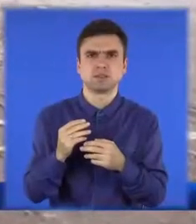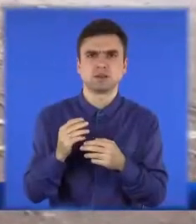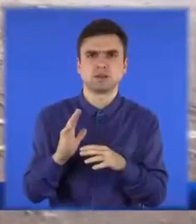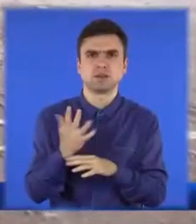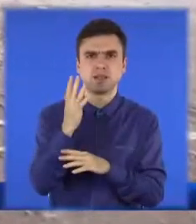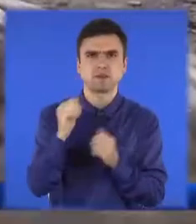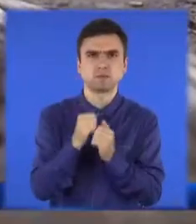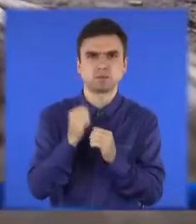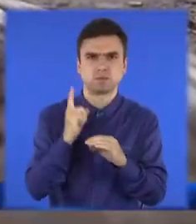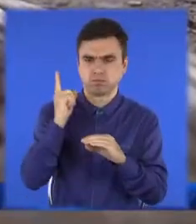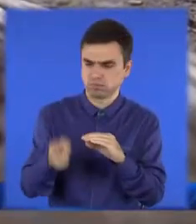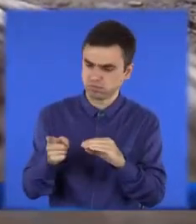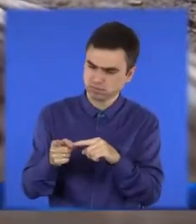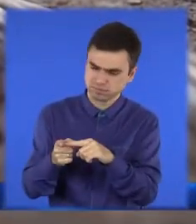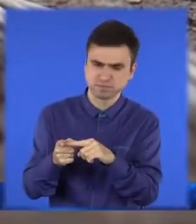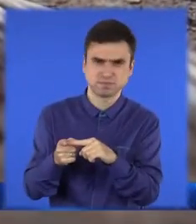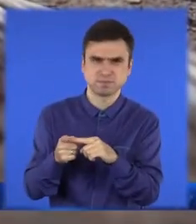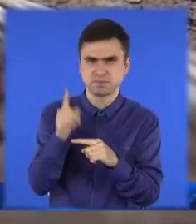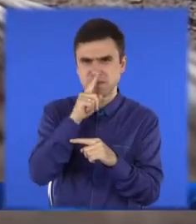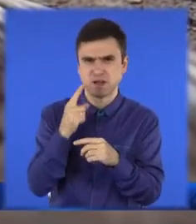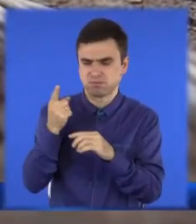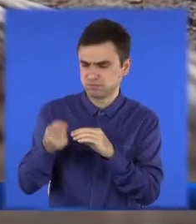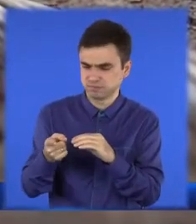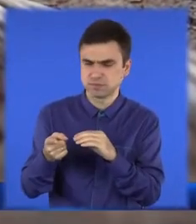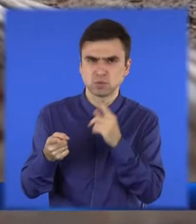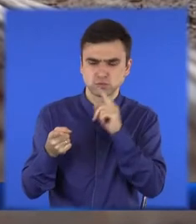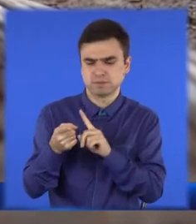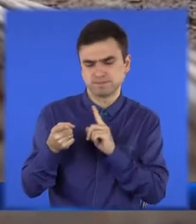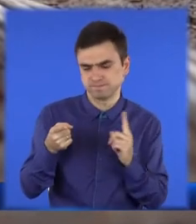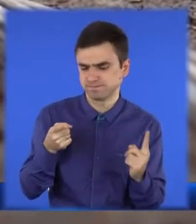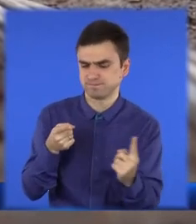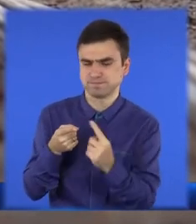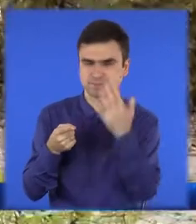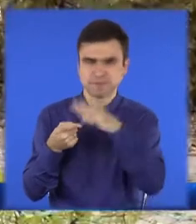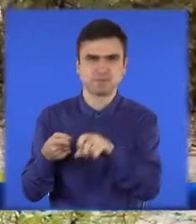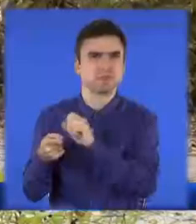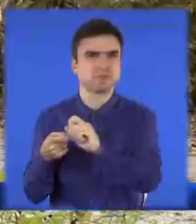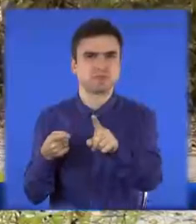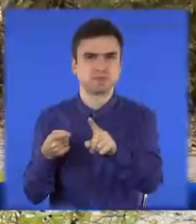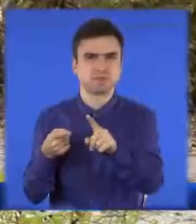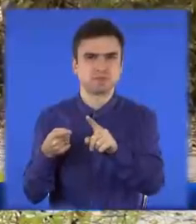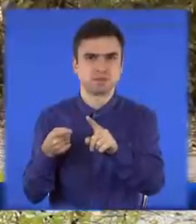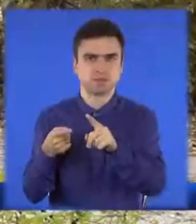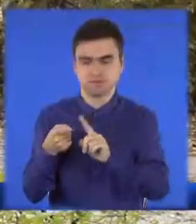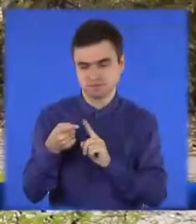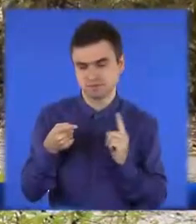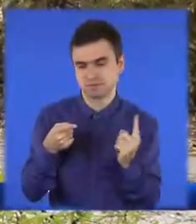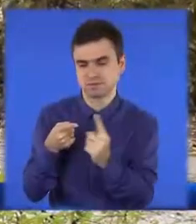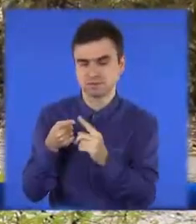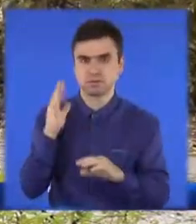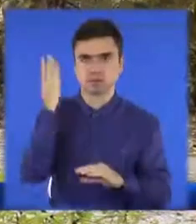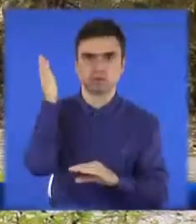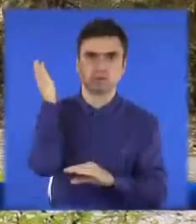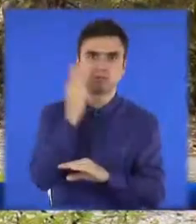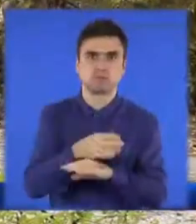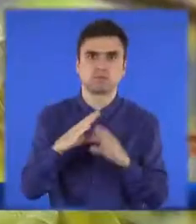далі, водій вийшов з машини. У цей момент на автівку впало дерево. Від удару дах іномарки розламився навпіл,